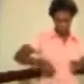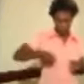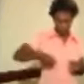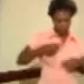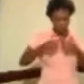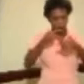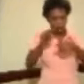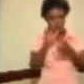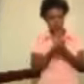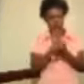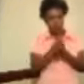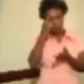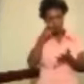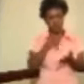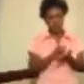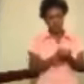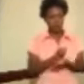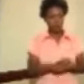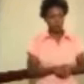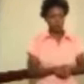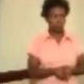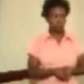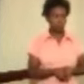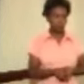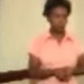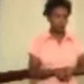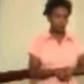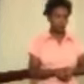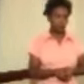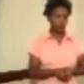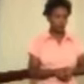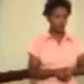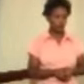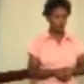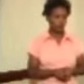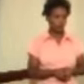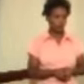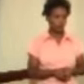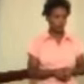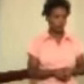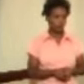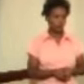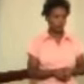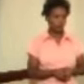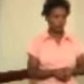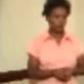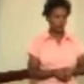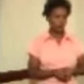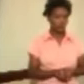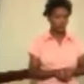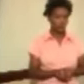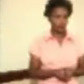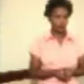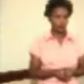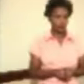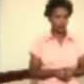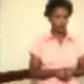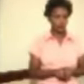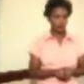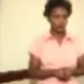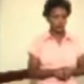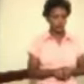prenons l'école, c'est au centre d'études secondaires. Merci, Madame Maniga, s'il vous plaît. Un seul petit